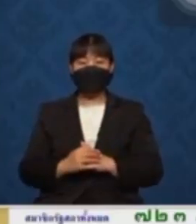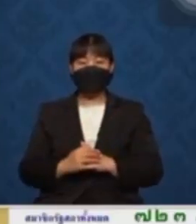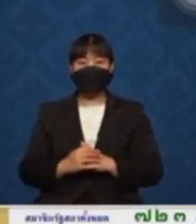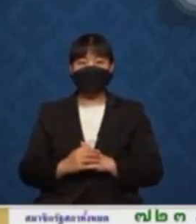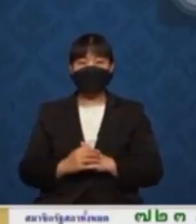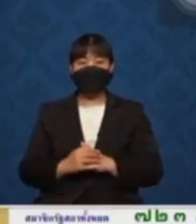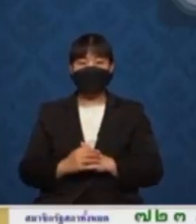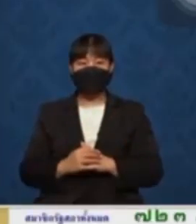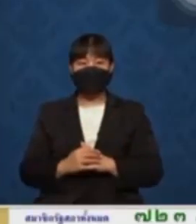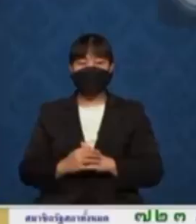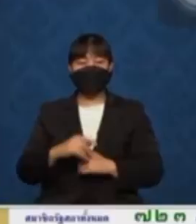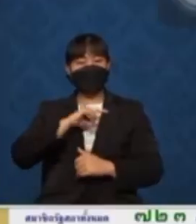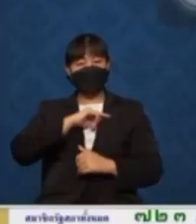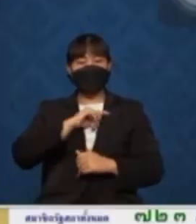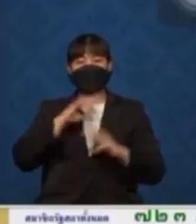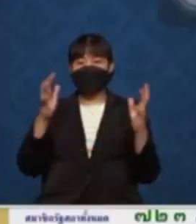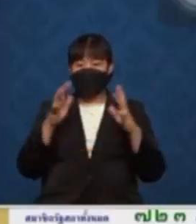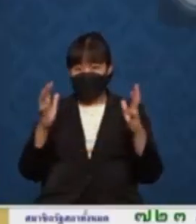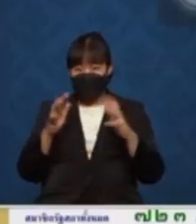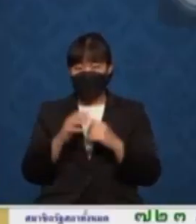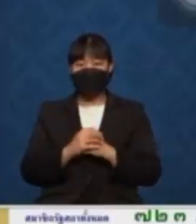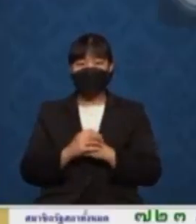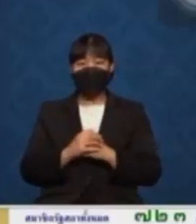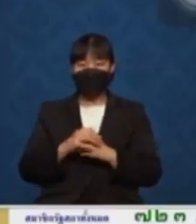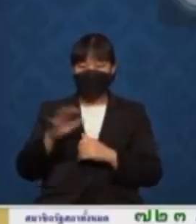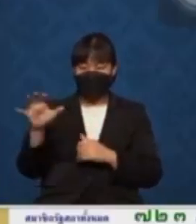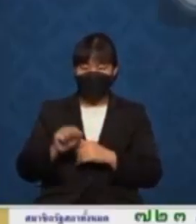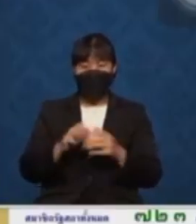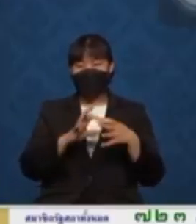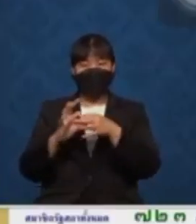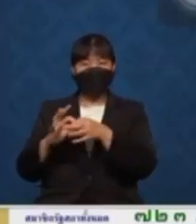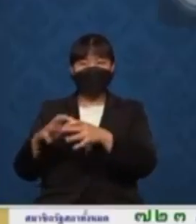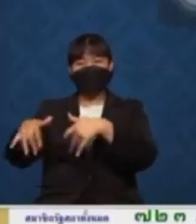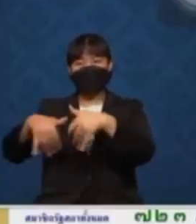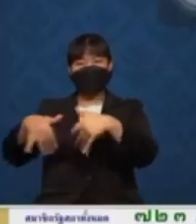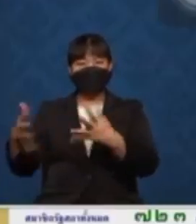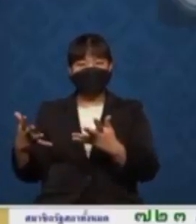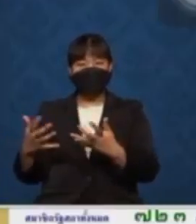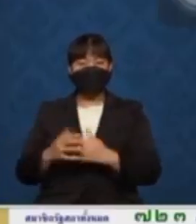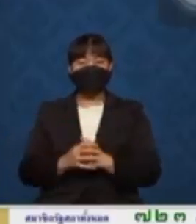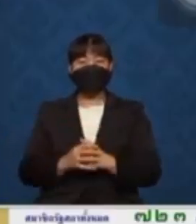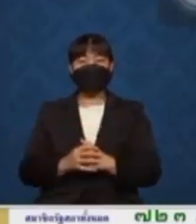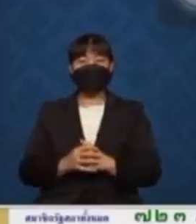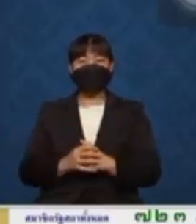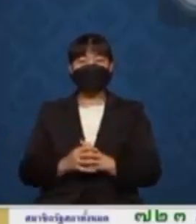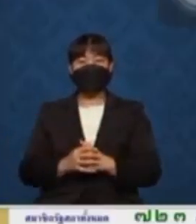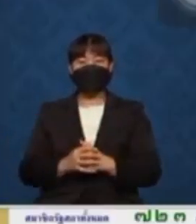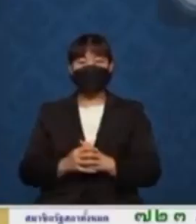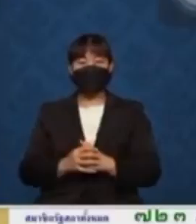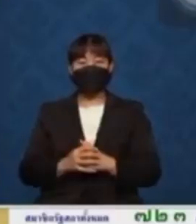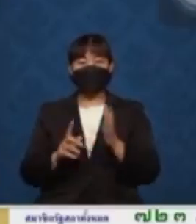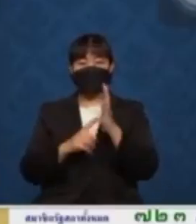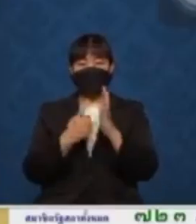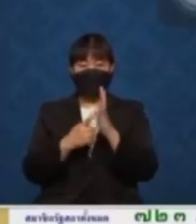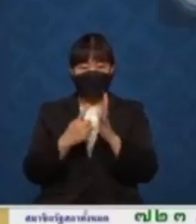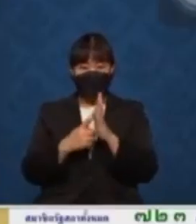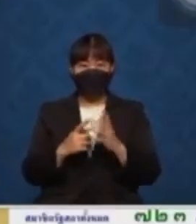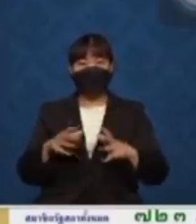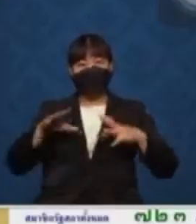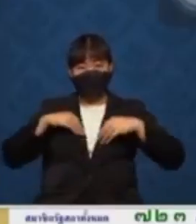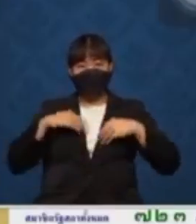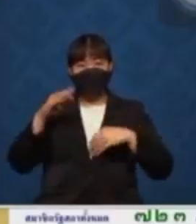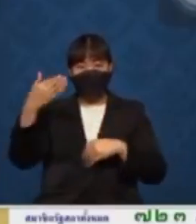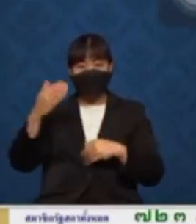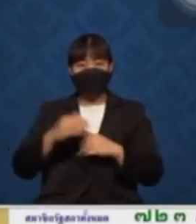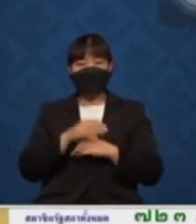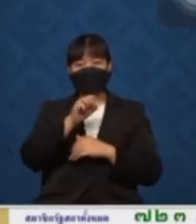ด้วยอำนาจที่ล้นฟ้าและก็ที่มาที่มีข้อกังขาขนาดนี้นะครับผมเลยอยากจะเชิญชวนทุกคนครับให้เรายอมรับก่อนในขั้นบันไดแรกว่าวุฒิส